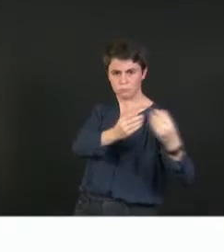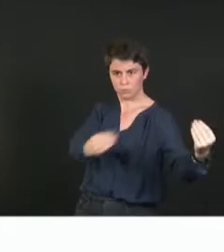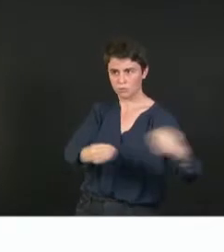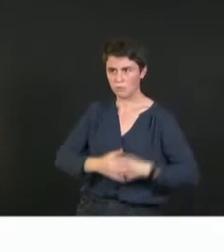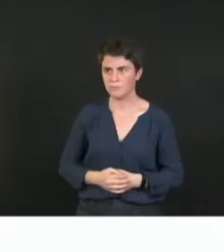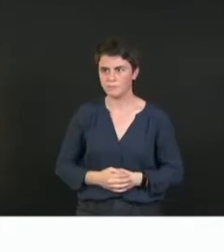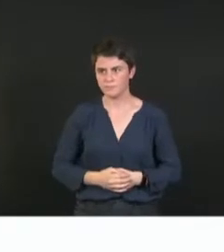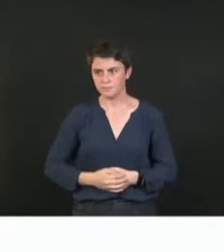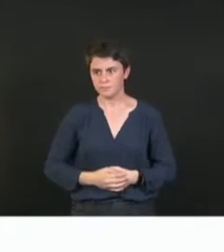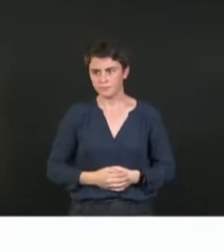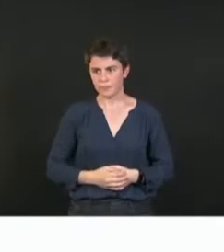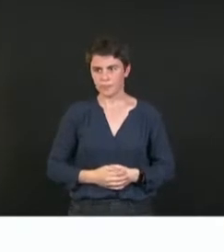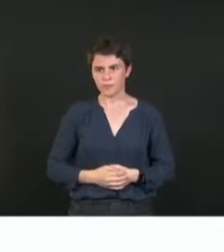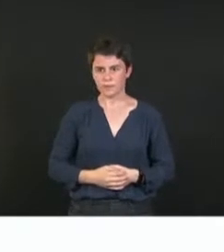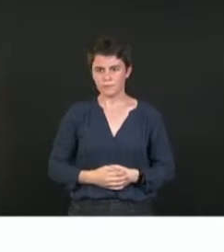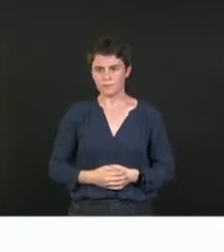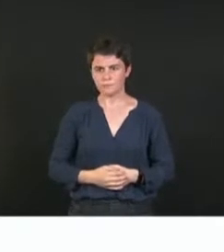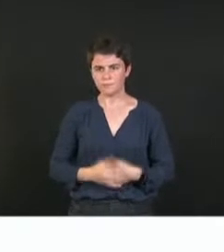de ce que, finalement,